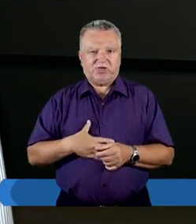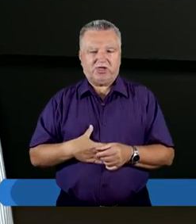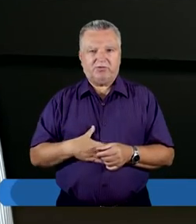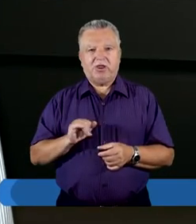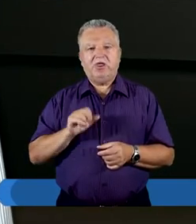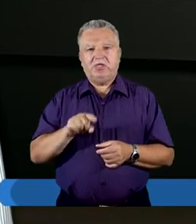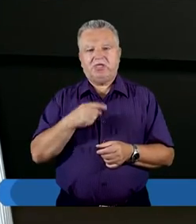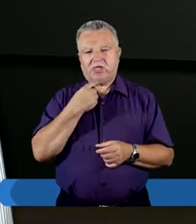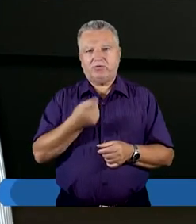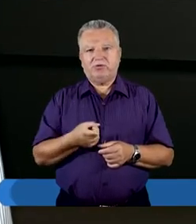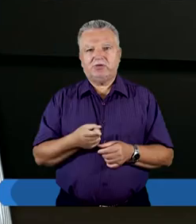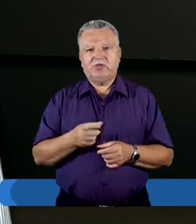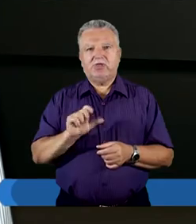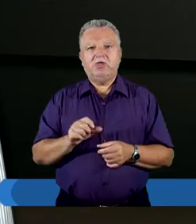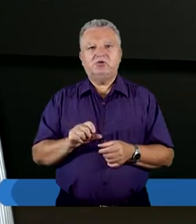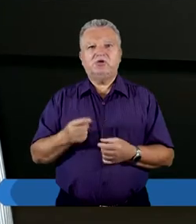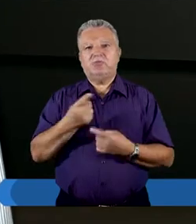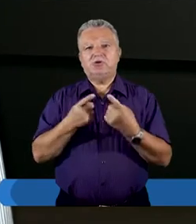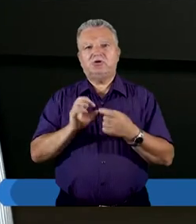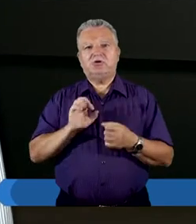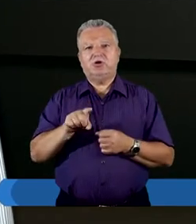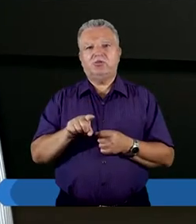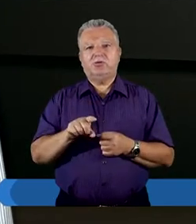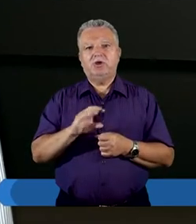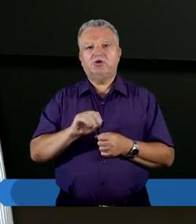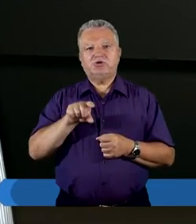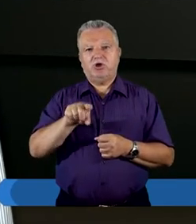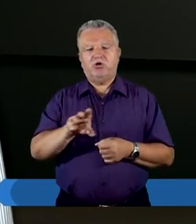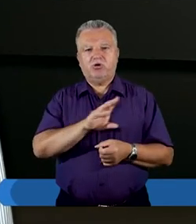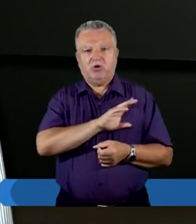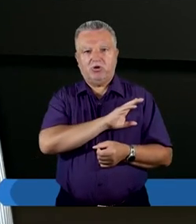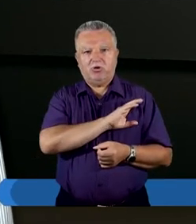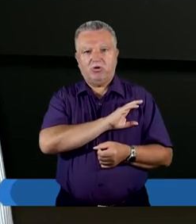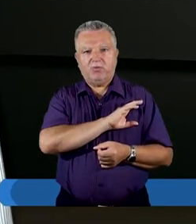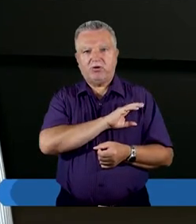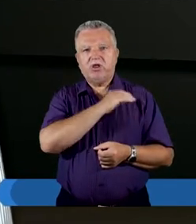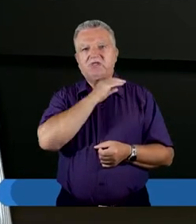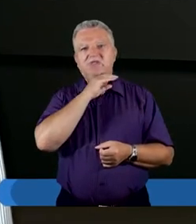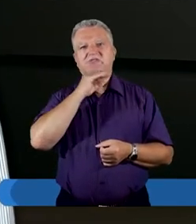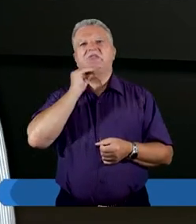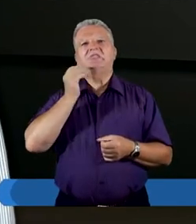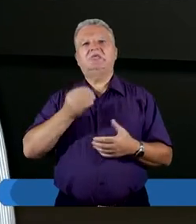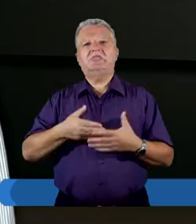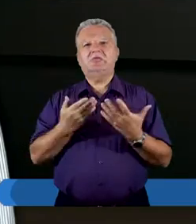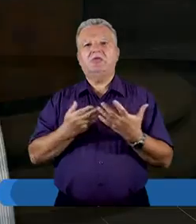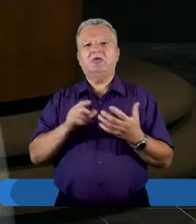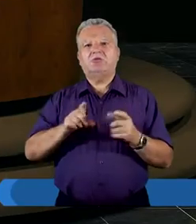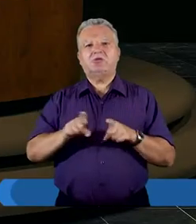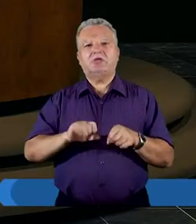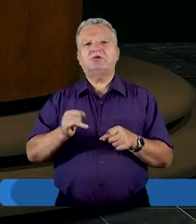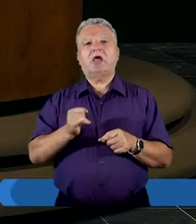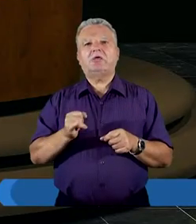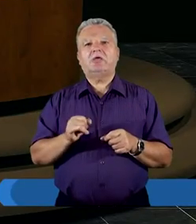I takie stwierdzenie. Co ty myślicie? Że Hiob umarł syty dni. Syty to znaczy jak?